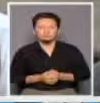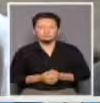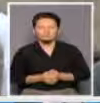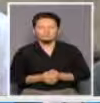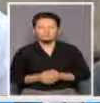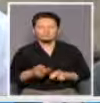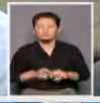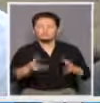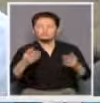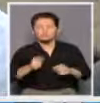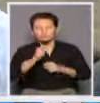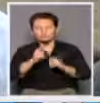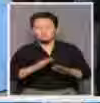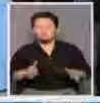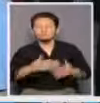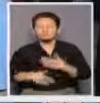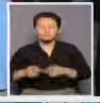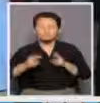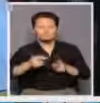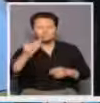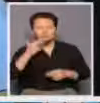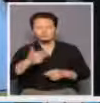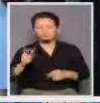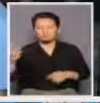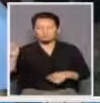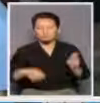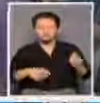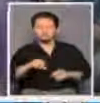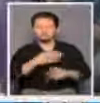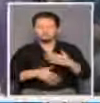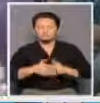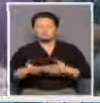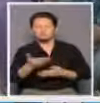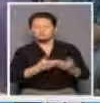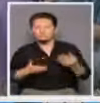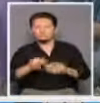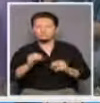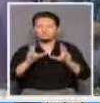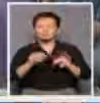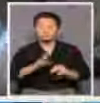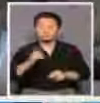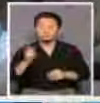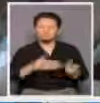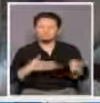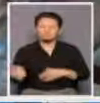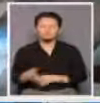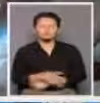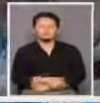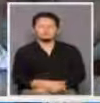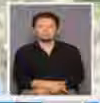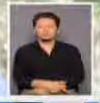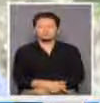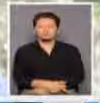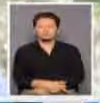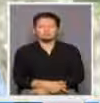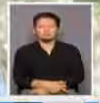В этот день подарить радость детям приехали около 30 человек. Все они насладились теплым общением и пообещали приезжать почаще.